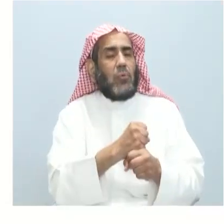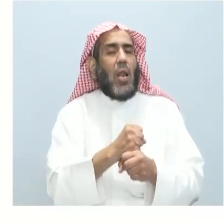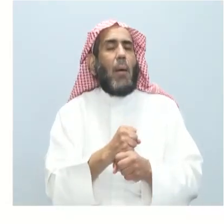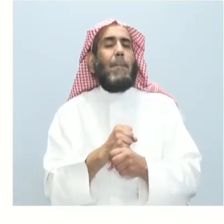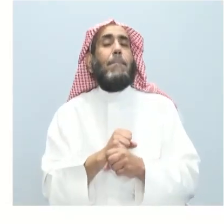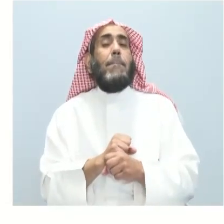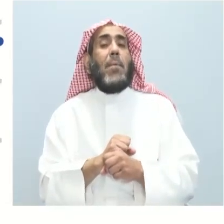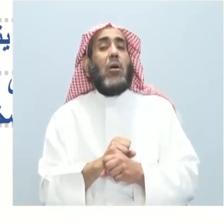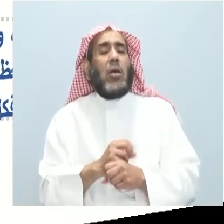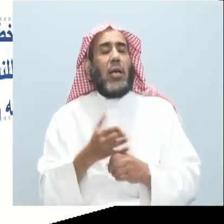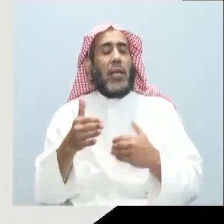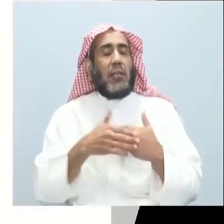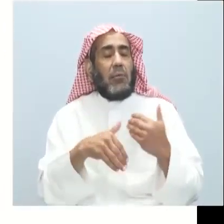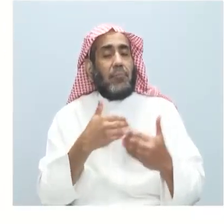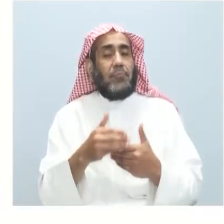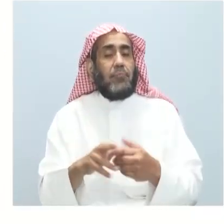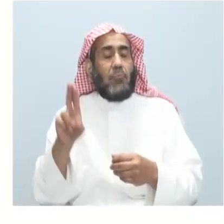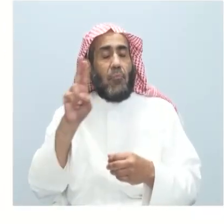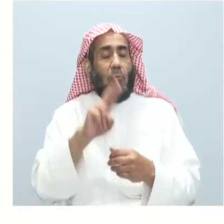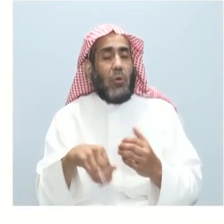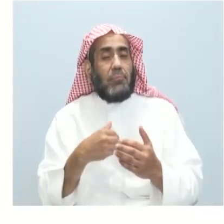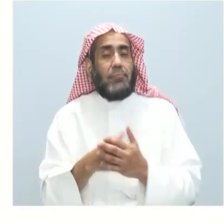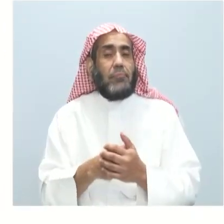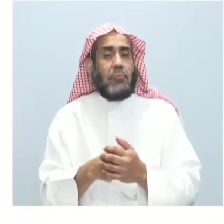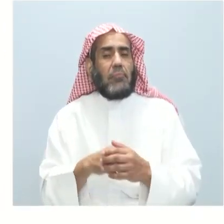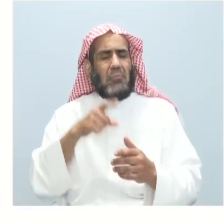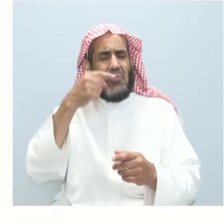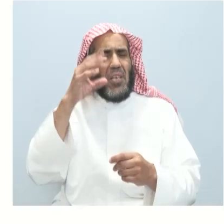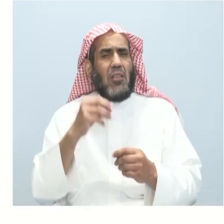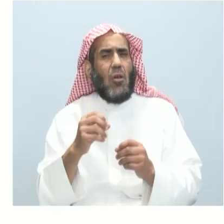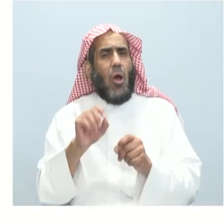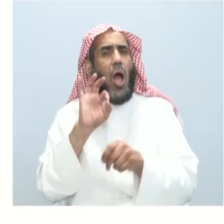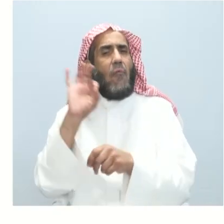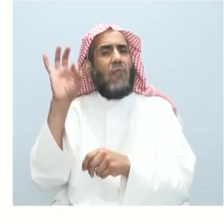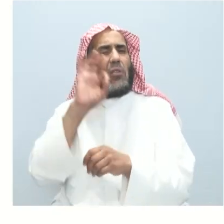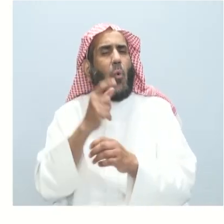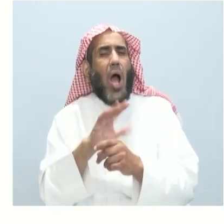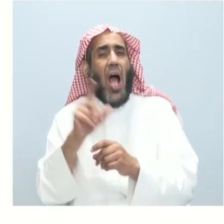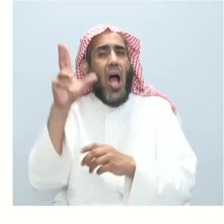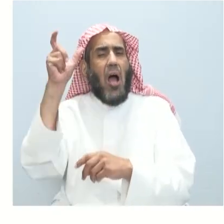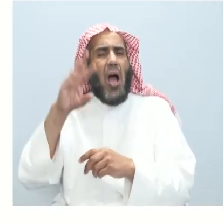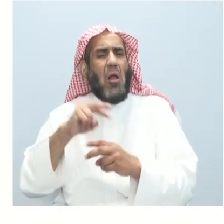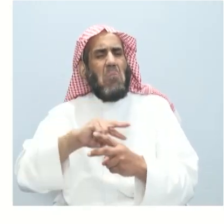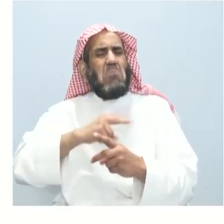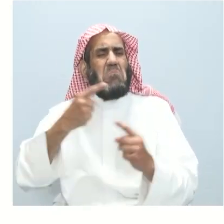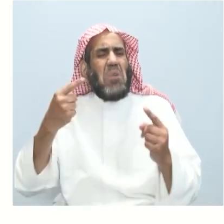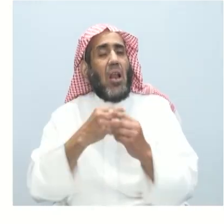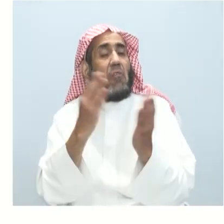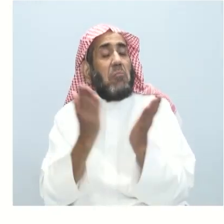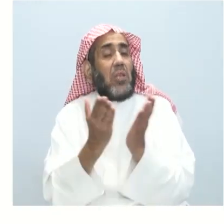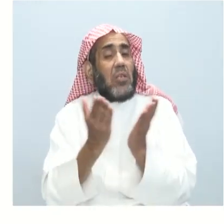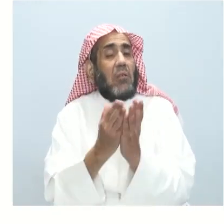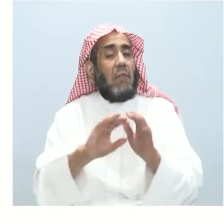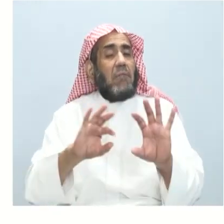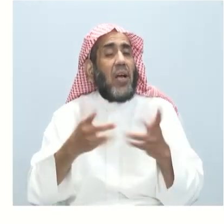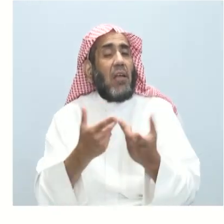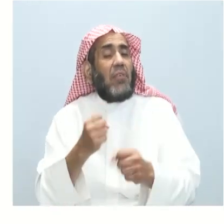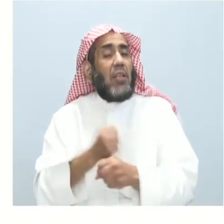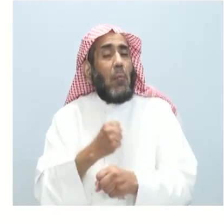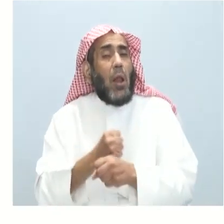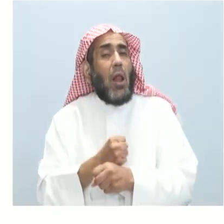عليه وسلم ناتي بعد هذا الى سؤال اخر اذا افتاك عالم بخلاف ما درست فكيف